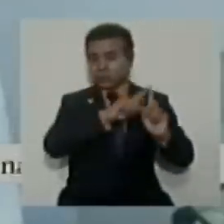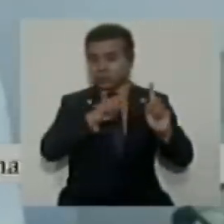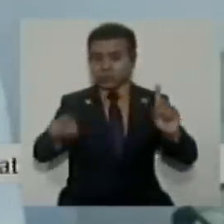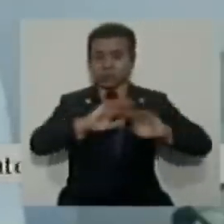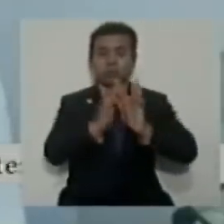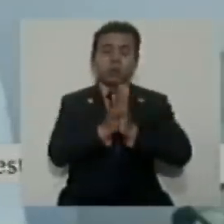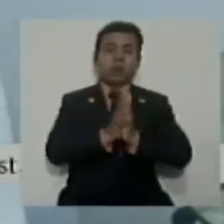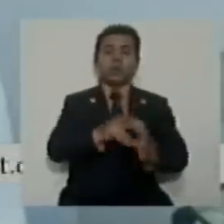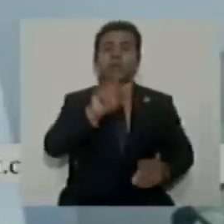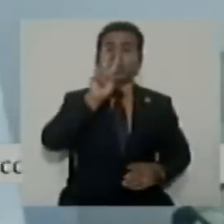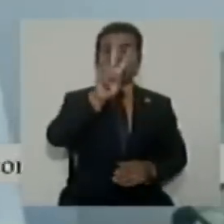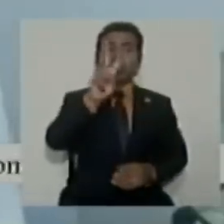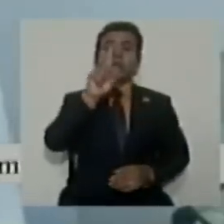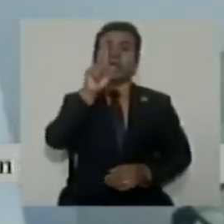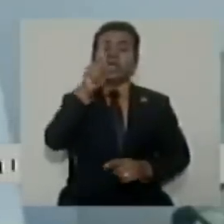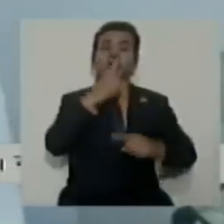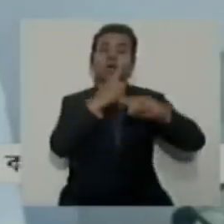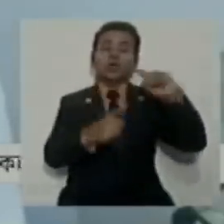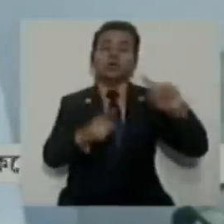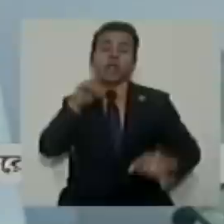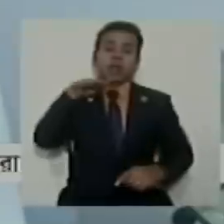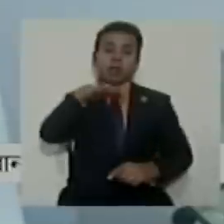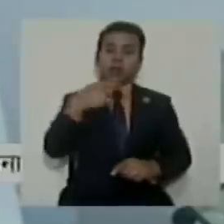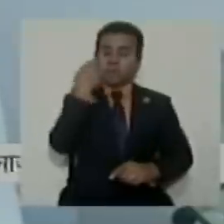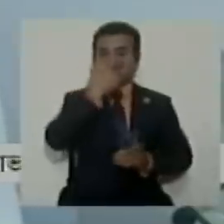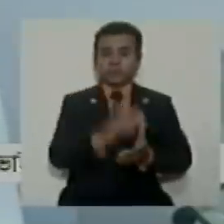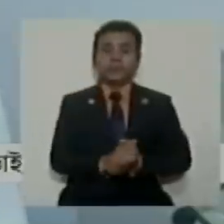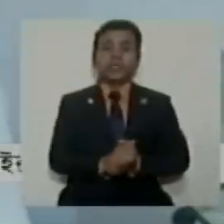ইতালিতে সংক্রমণ মৃত্যুর সংখ্যা কমে আসছে।